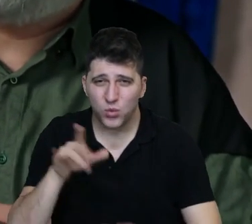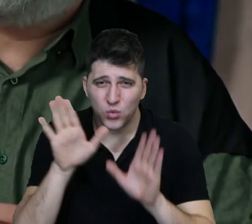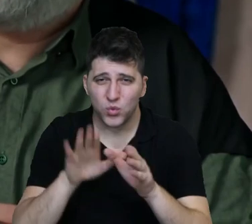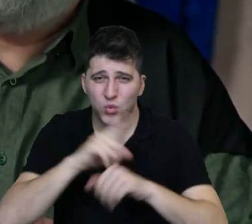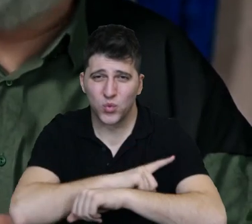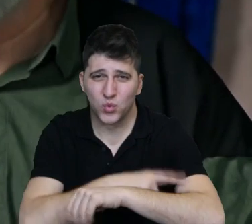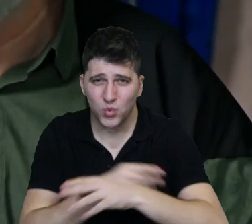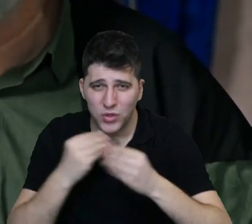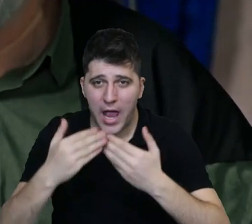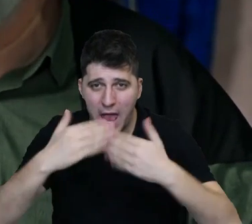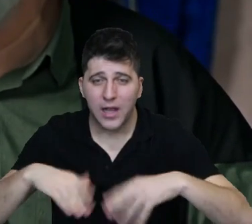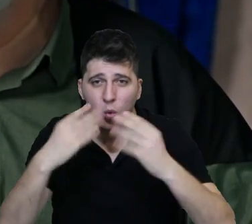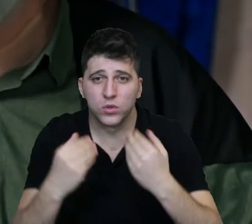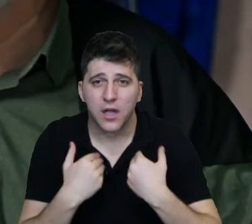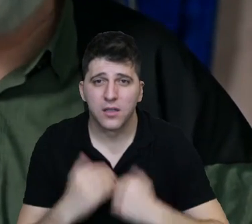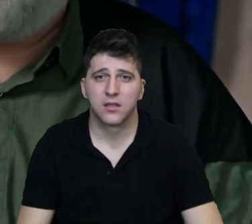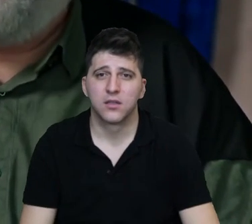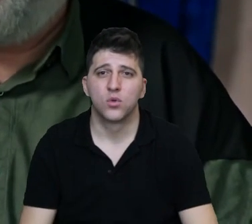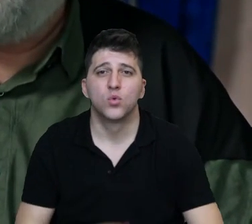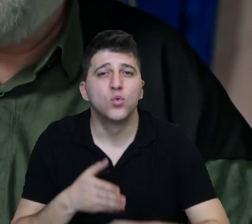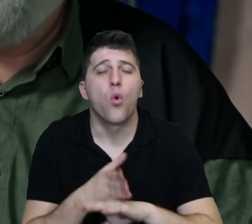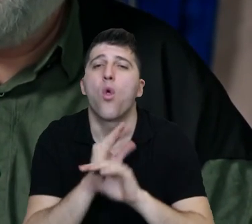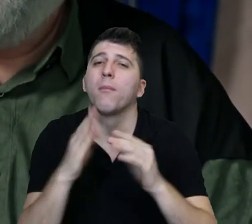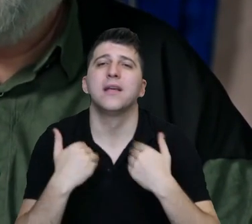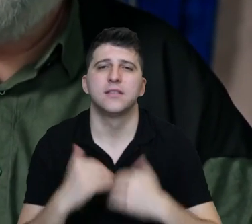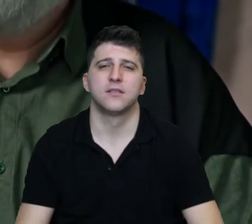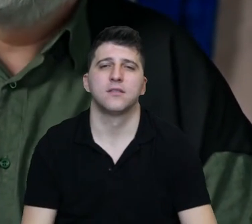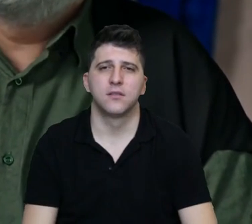gücü edinmesine mani olursak doğru yapmış olmayız.